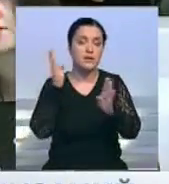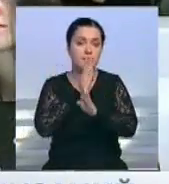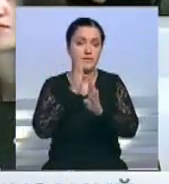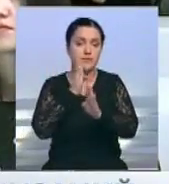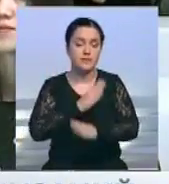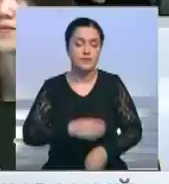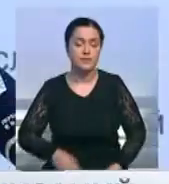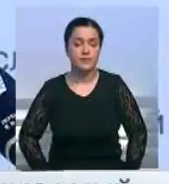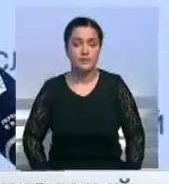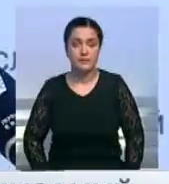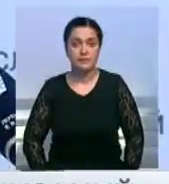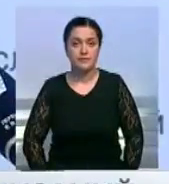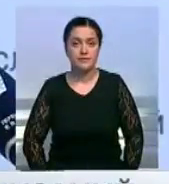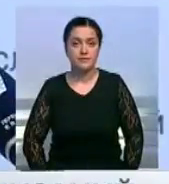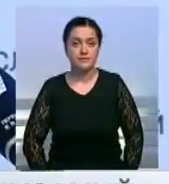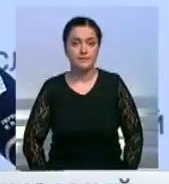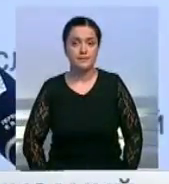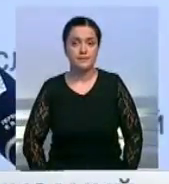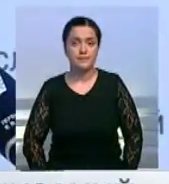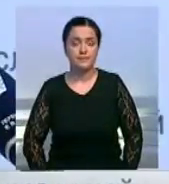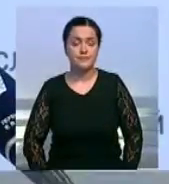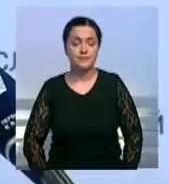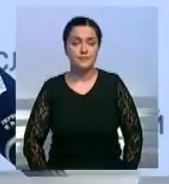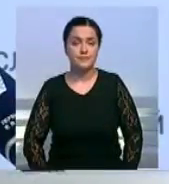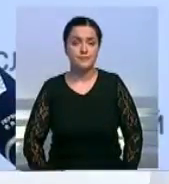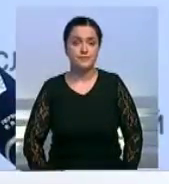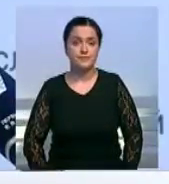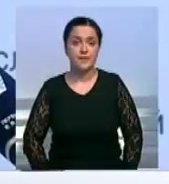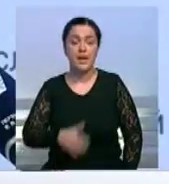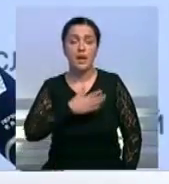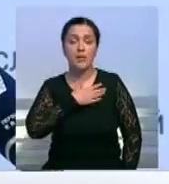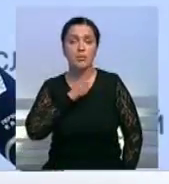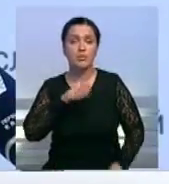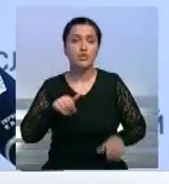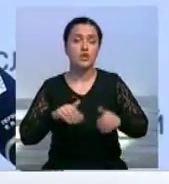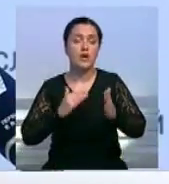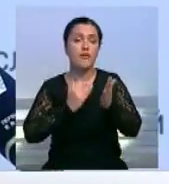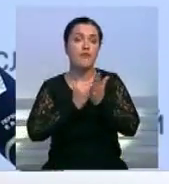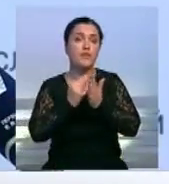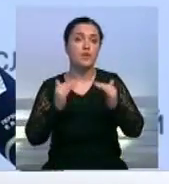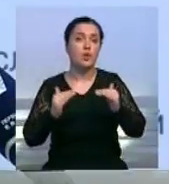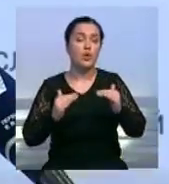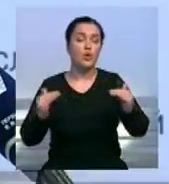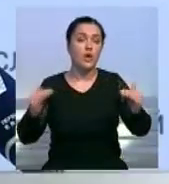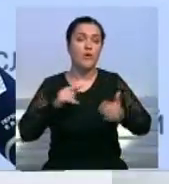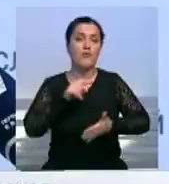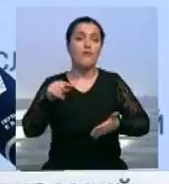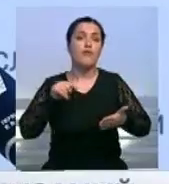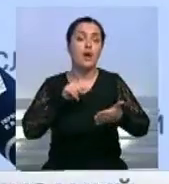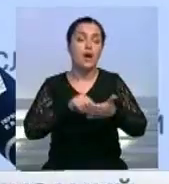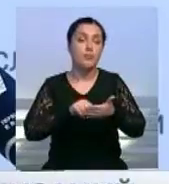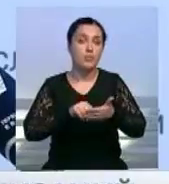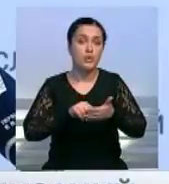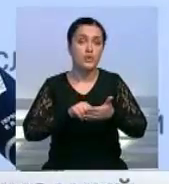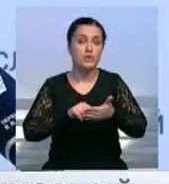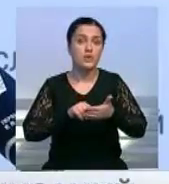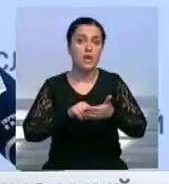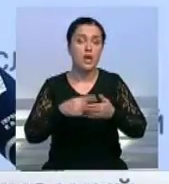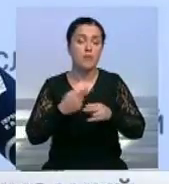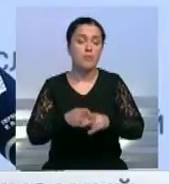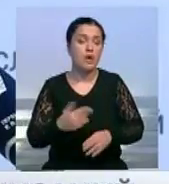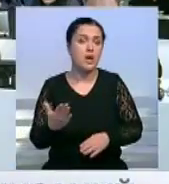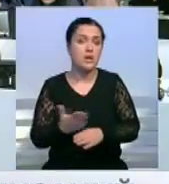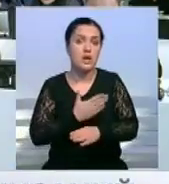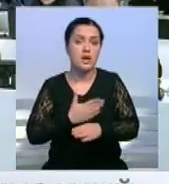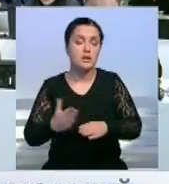среды мы будем решать высокий уровень вопросов которые в принципе разрозненным